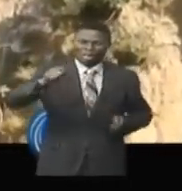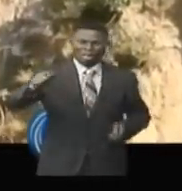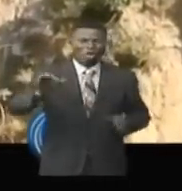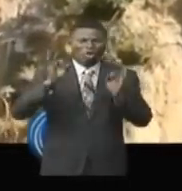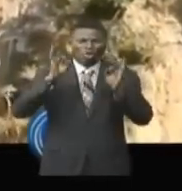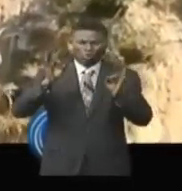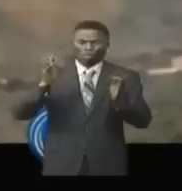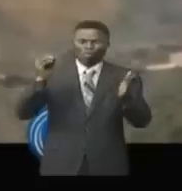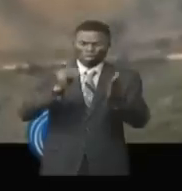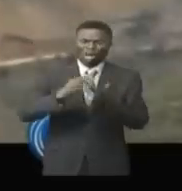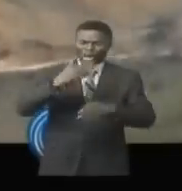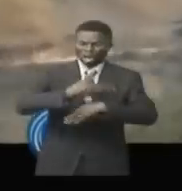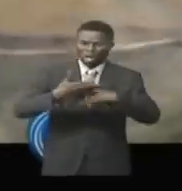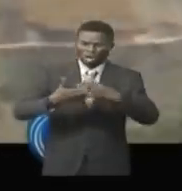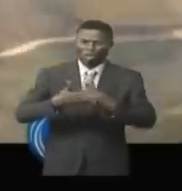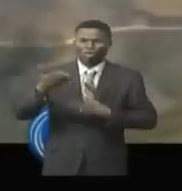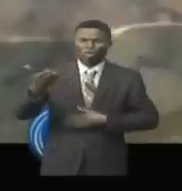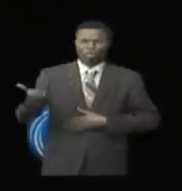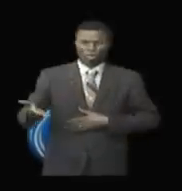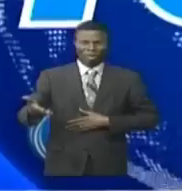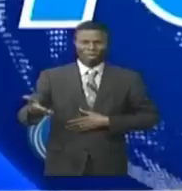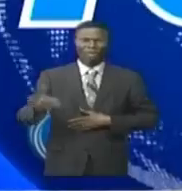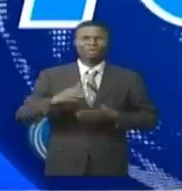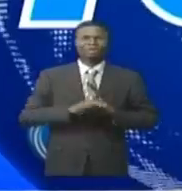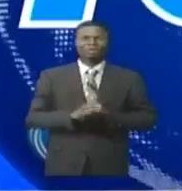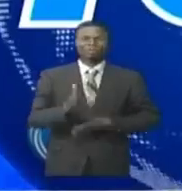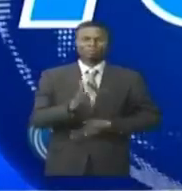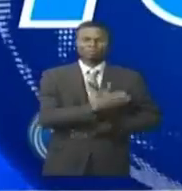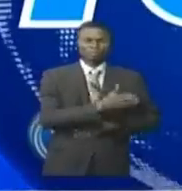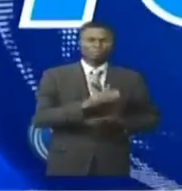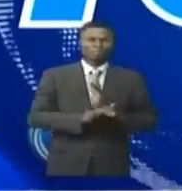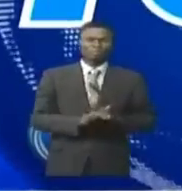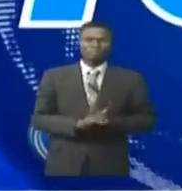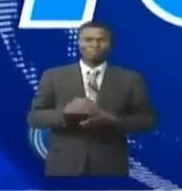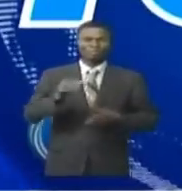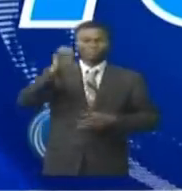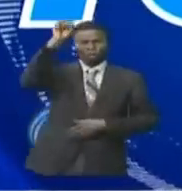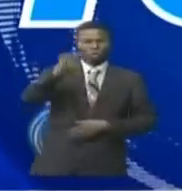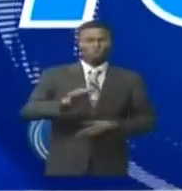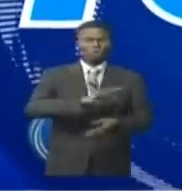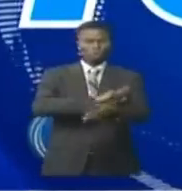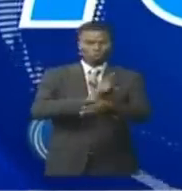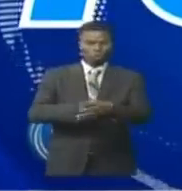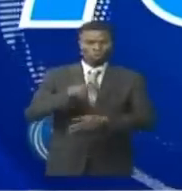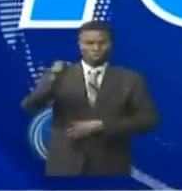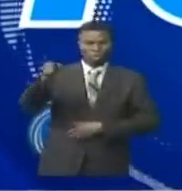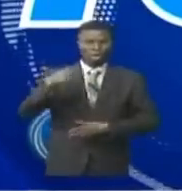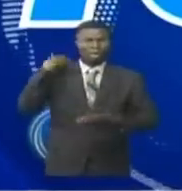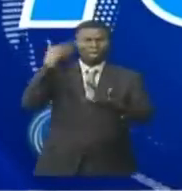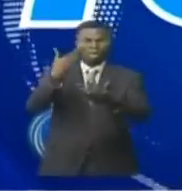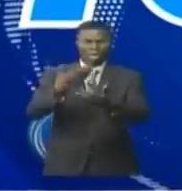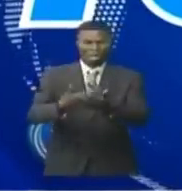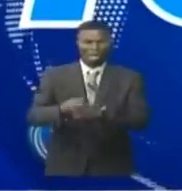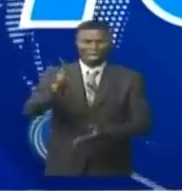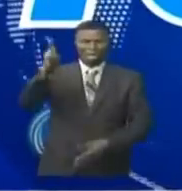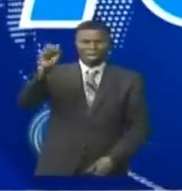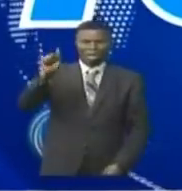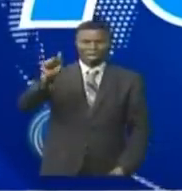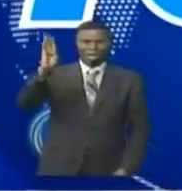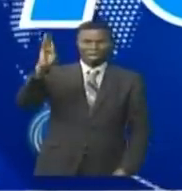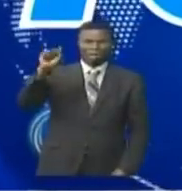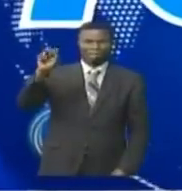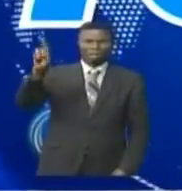le glissement de terre menace la chaussée. Toujours dans le sud Kivu, à son arrivée à Kabare, le gouverneur